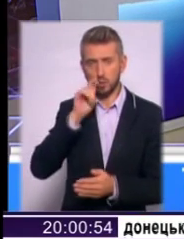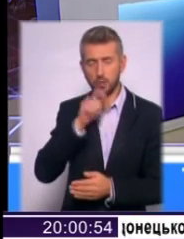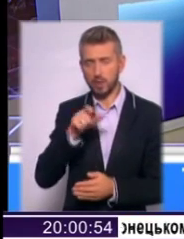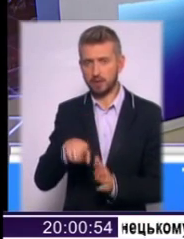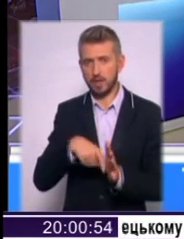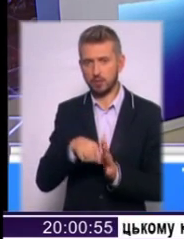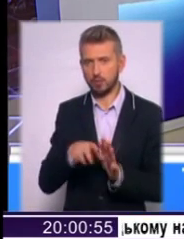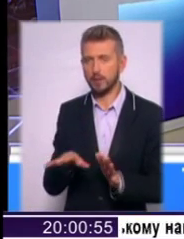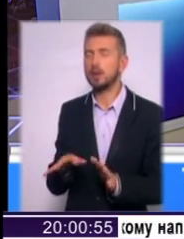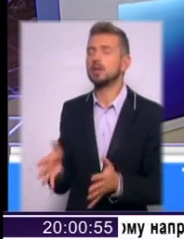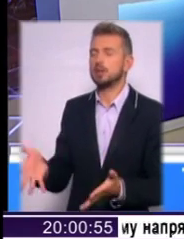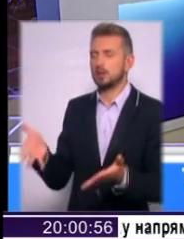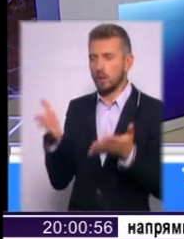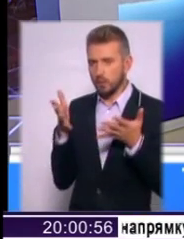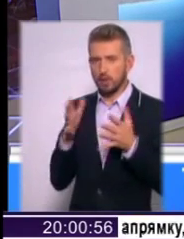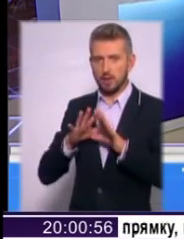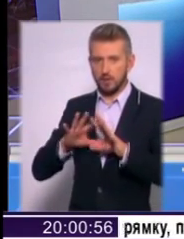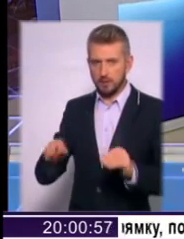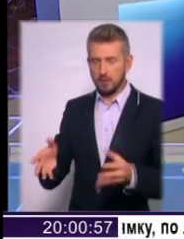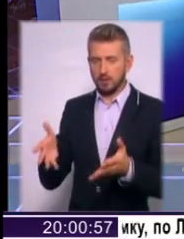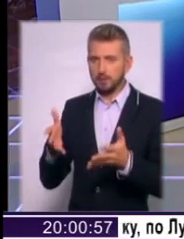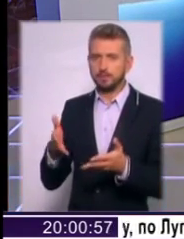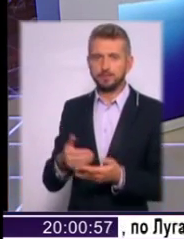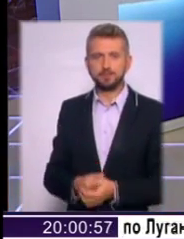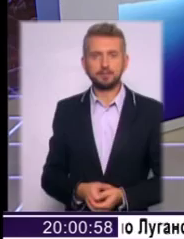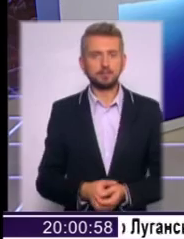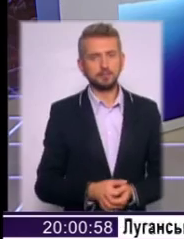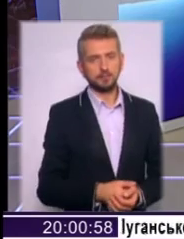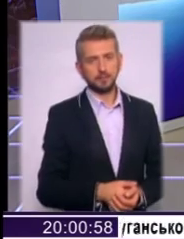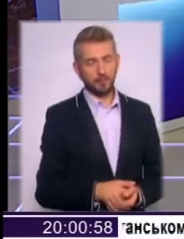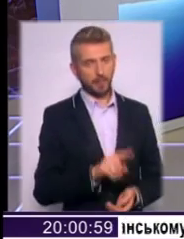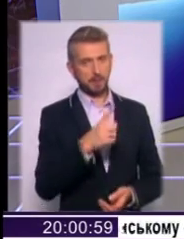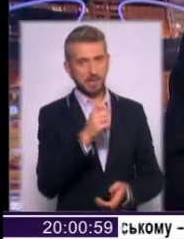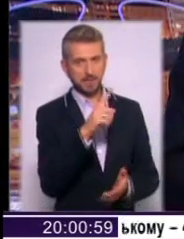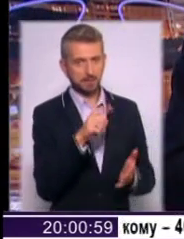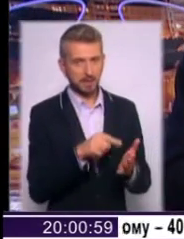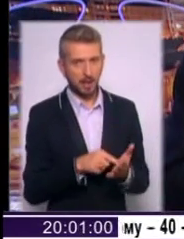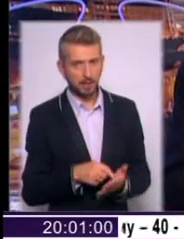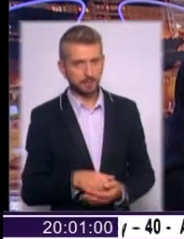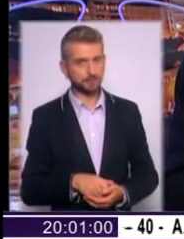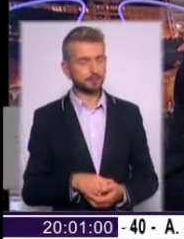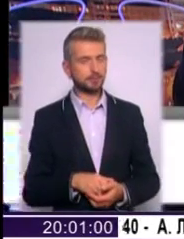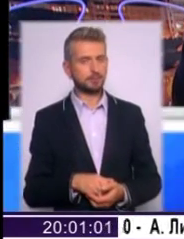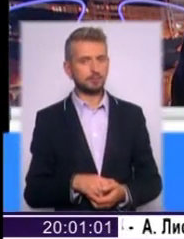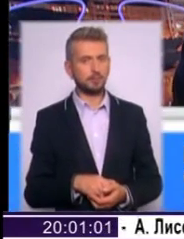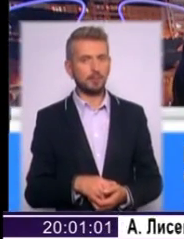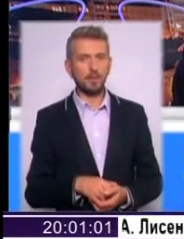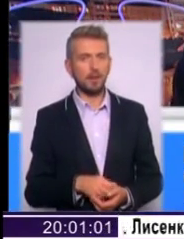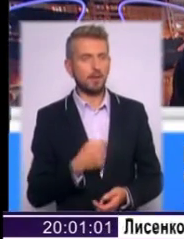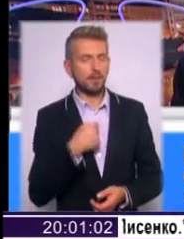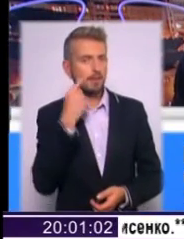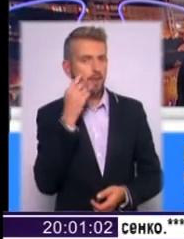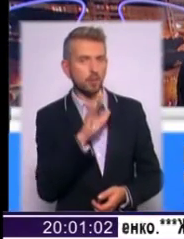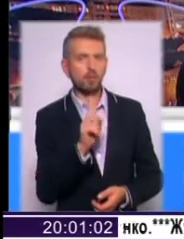Донбасі. Зрозуміли, суть зрозуміли, дякуємо. Прошу, будь ласка. Ну, перше питання. Ще і ще. Найменше, я не думаю,